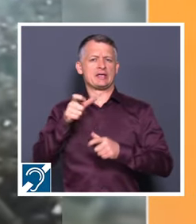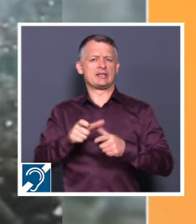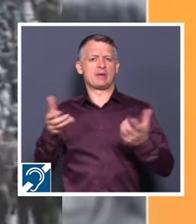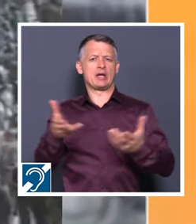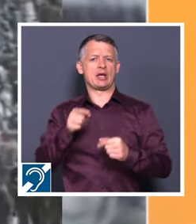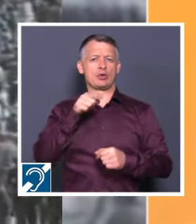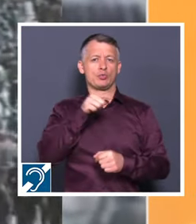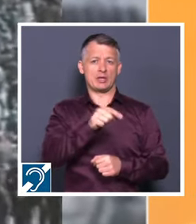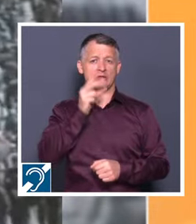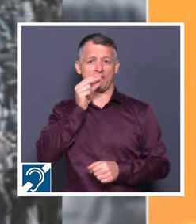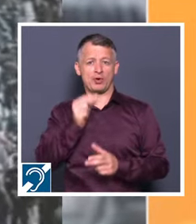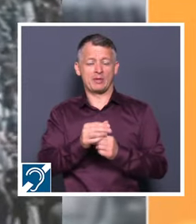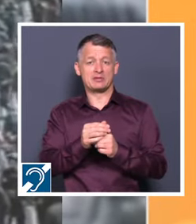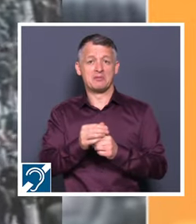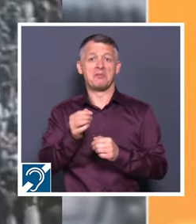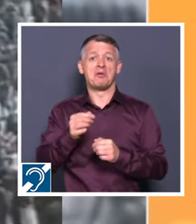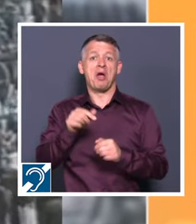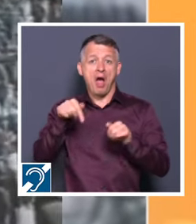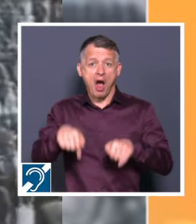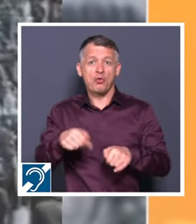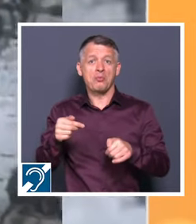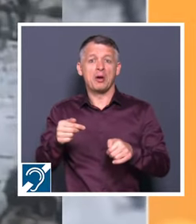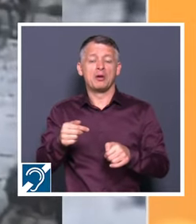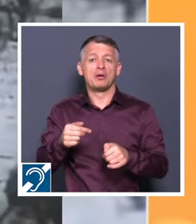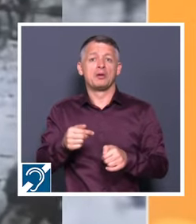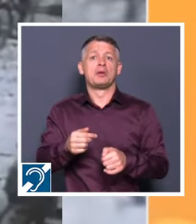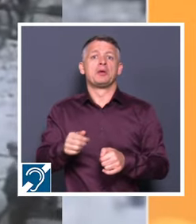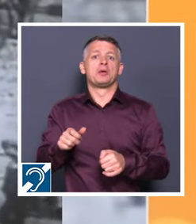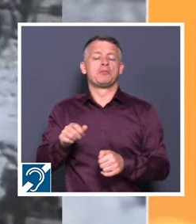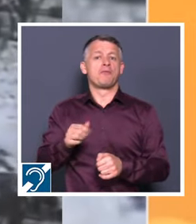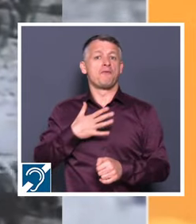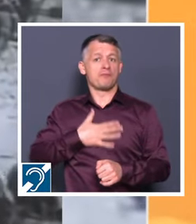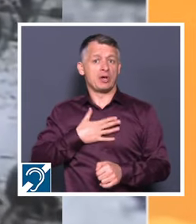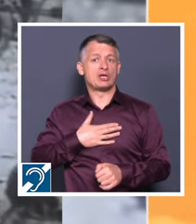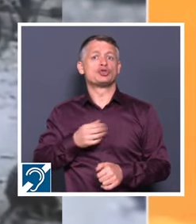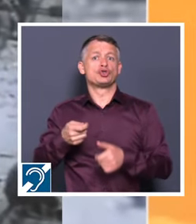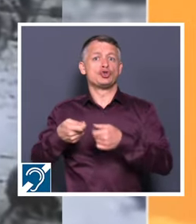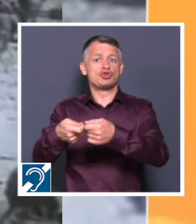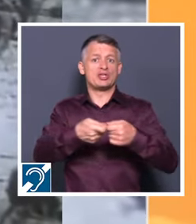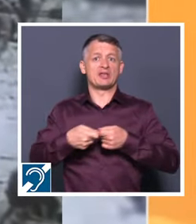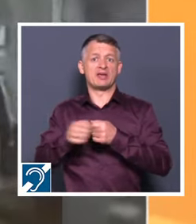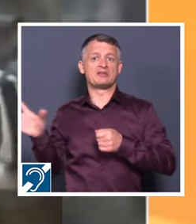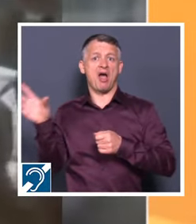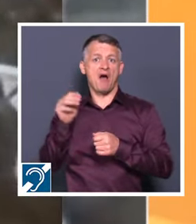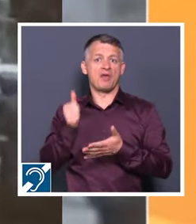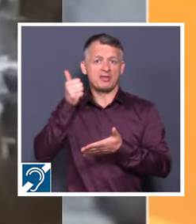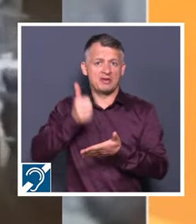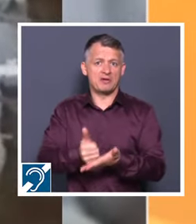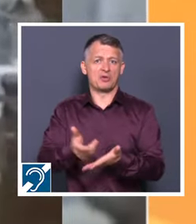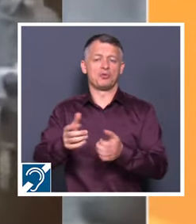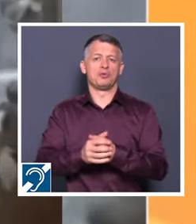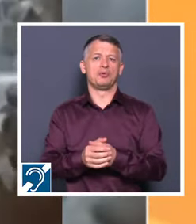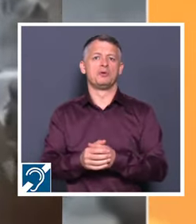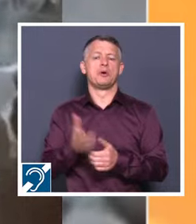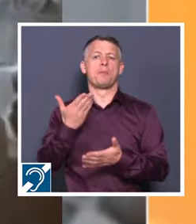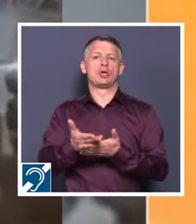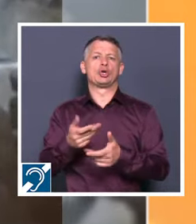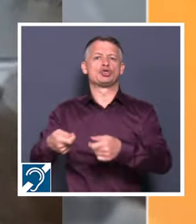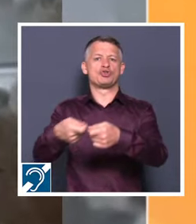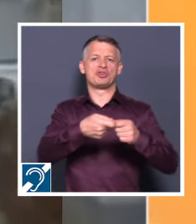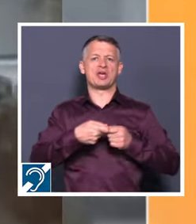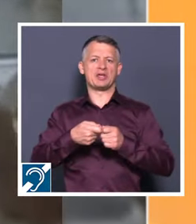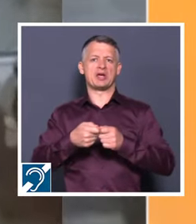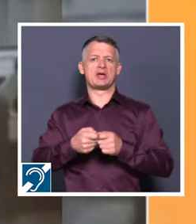vorbiți mai interesează astăzi la nivel real societatea, pentru că societatea a devenit imună la